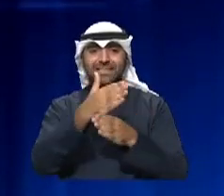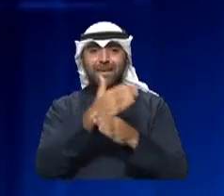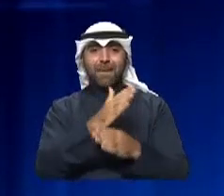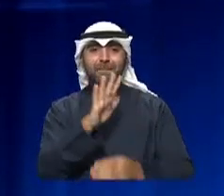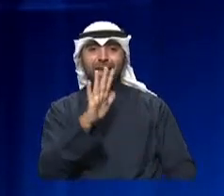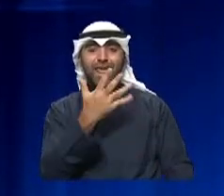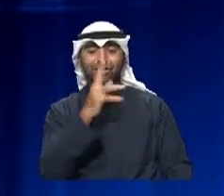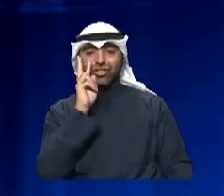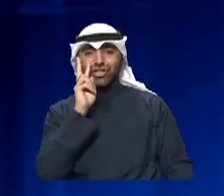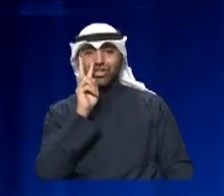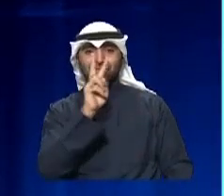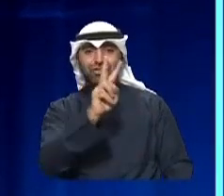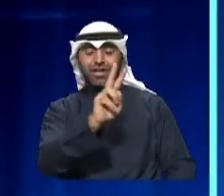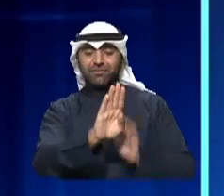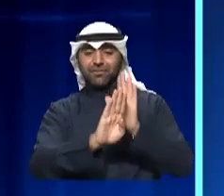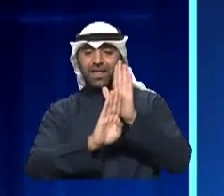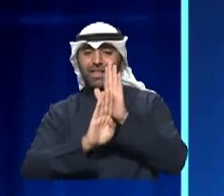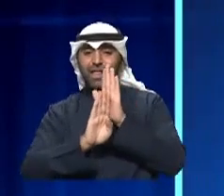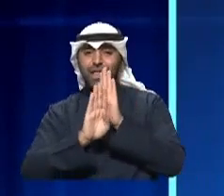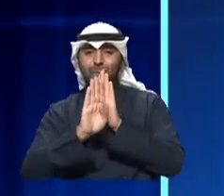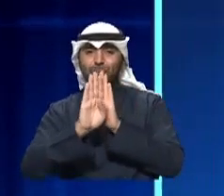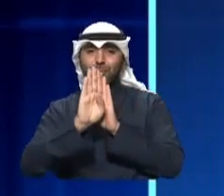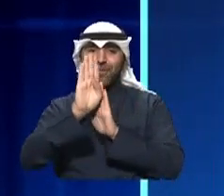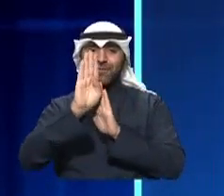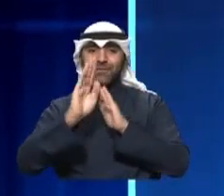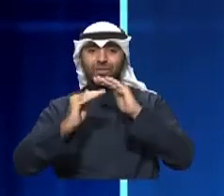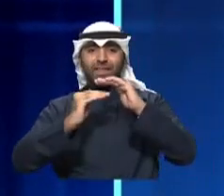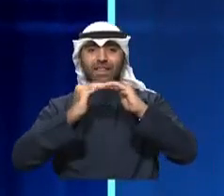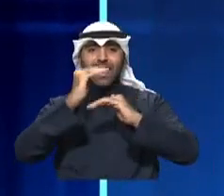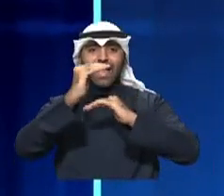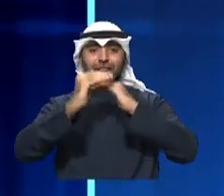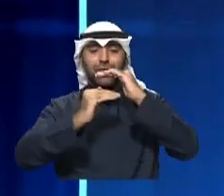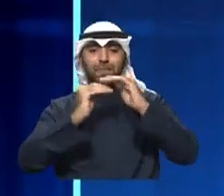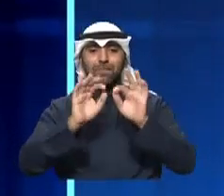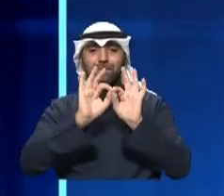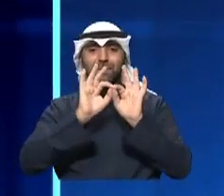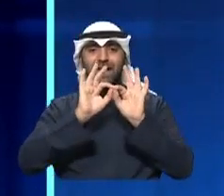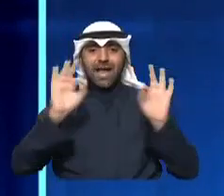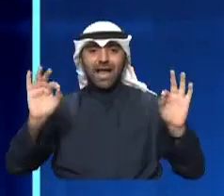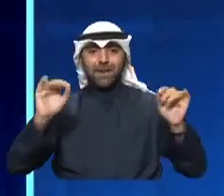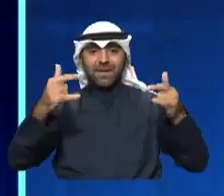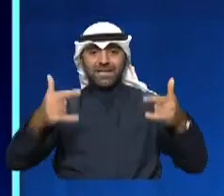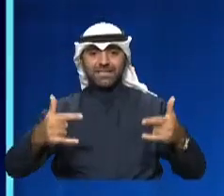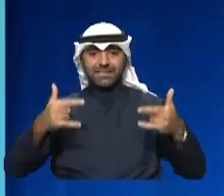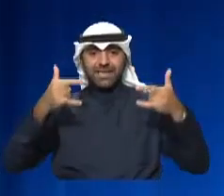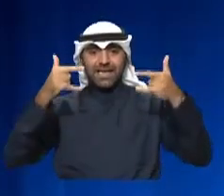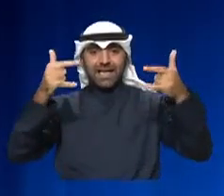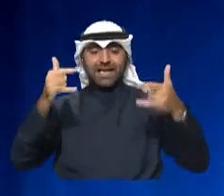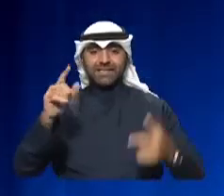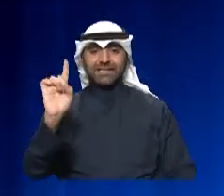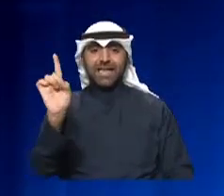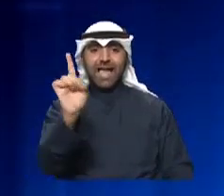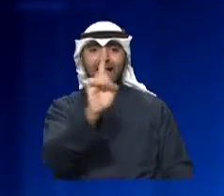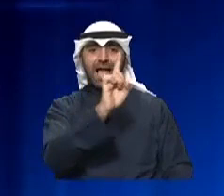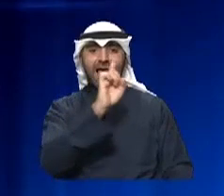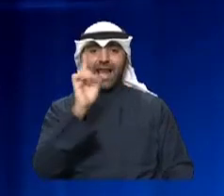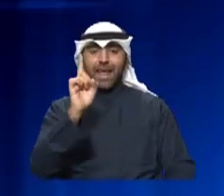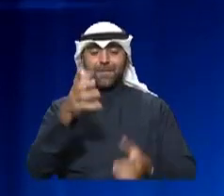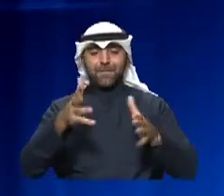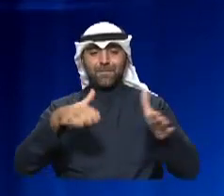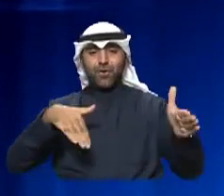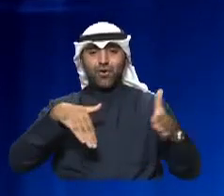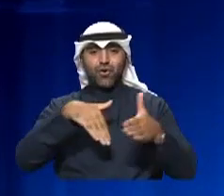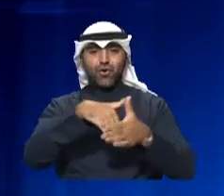يصعب مضاهاته مستقبلا، وارتقت بالمقاييس المطلوبة في كيفية تنظيم واستضافة الفعاليات الرياضية